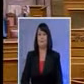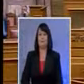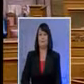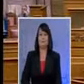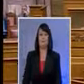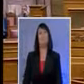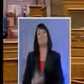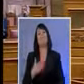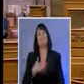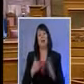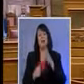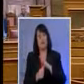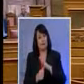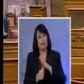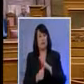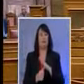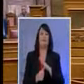Ευχαριστώ πολύ, κύριε Πρόεδρε.